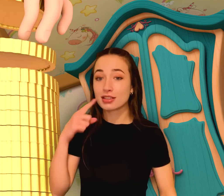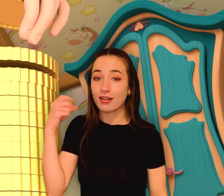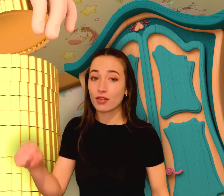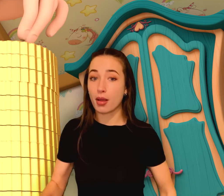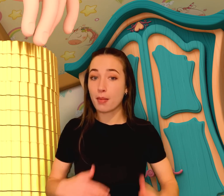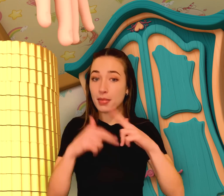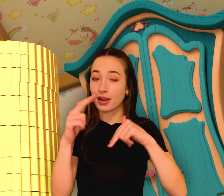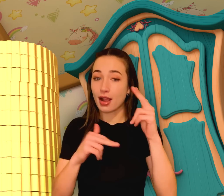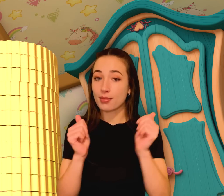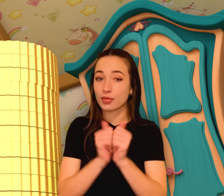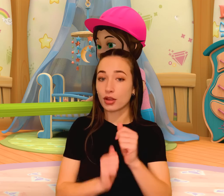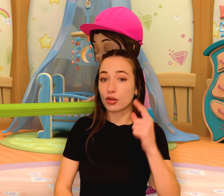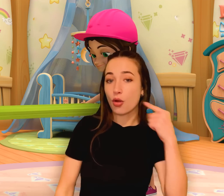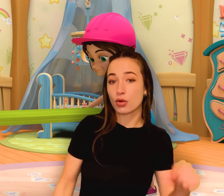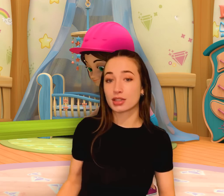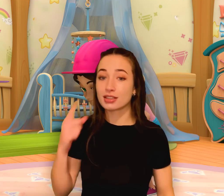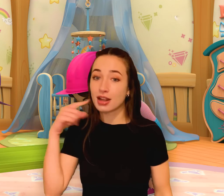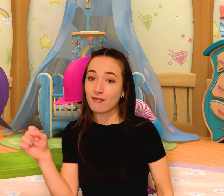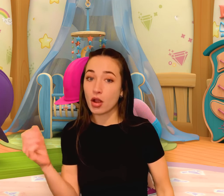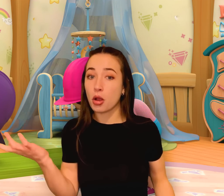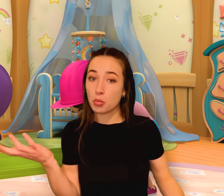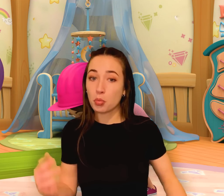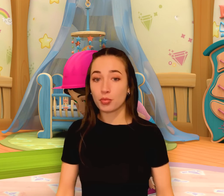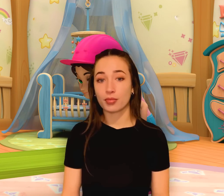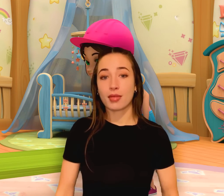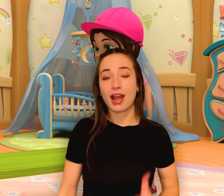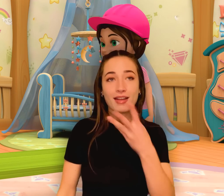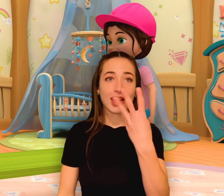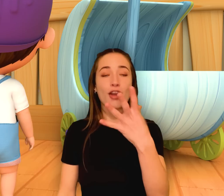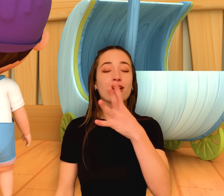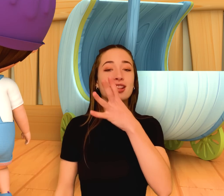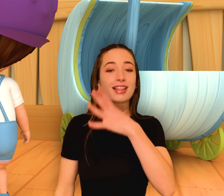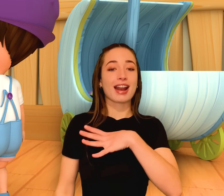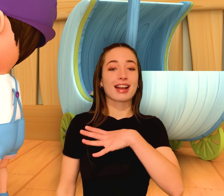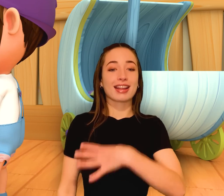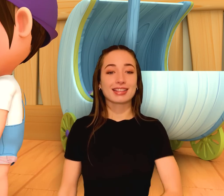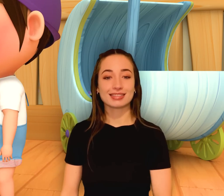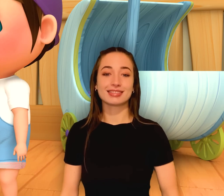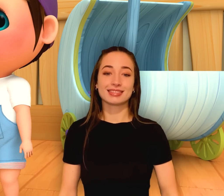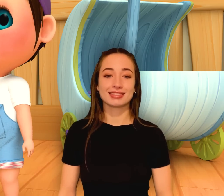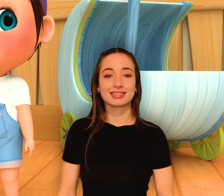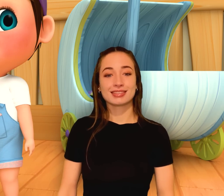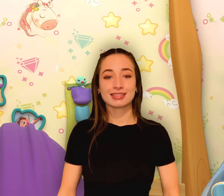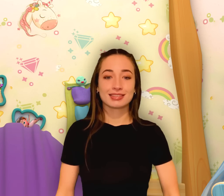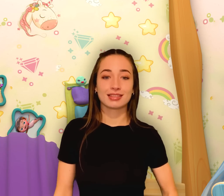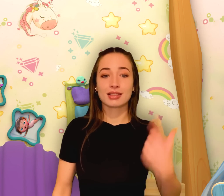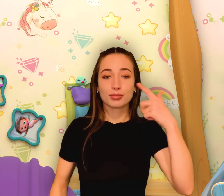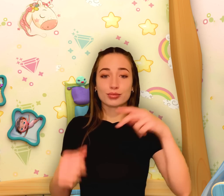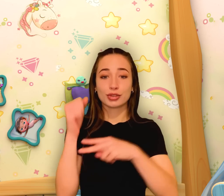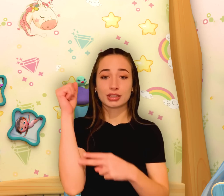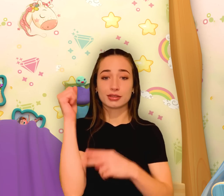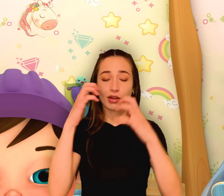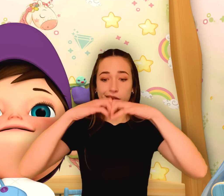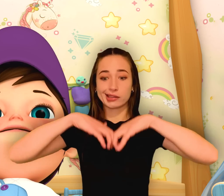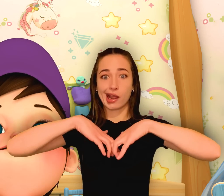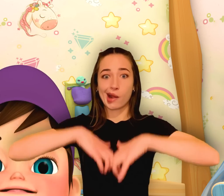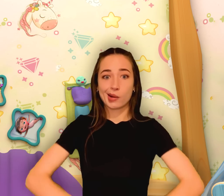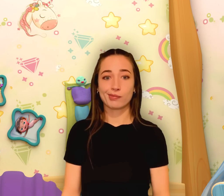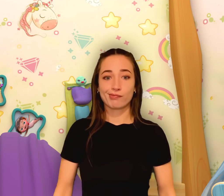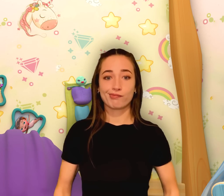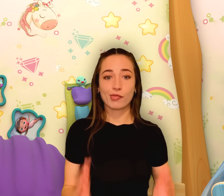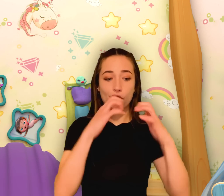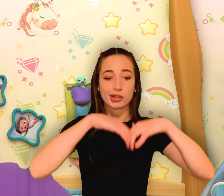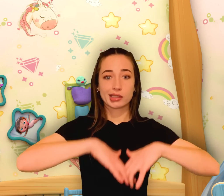けろ。金と銀でかけろ。さあどうしましょう。ロンドン橋が落ち